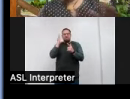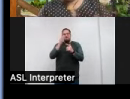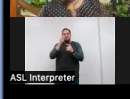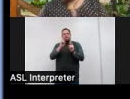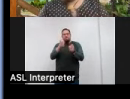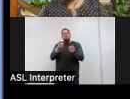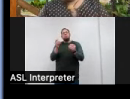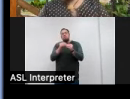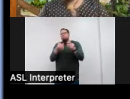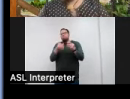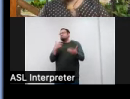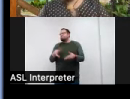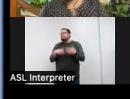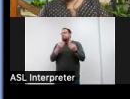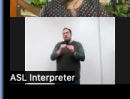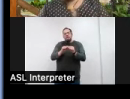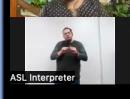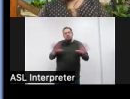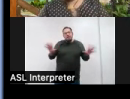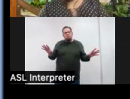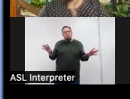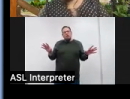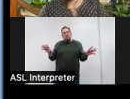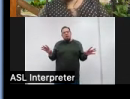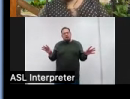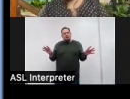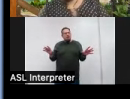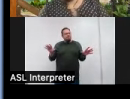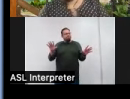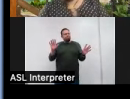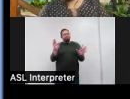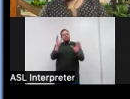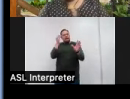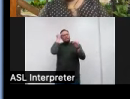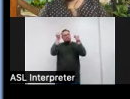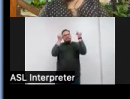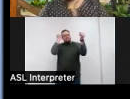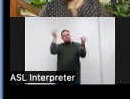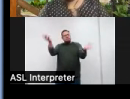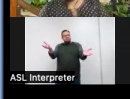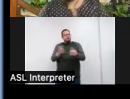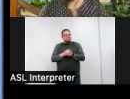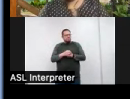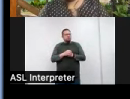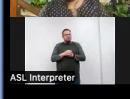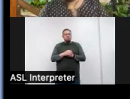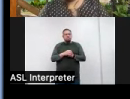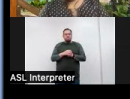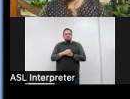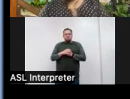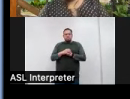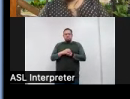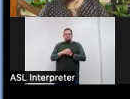of a general picture. لتعطيكم صورة